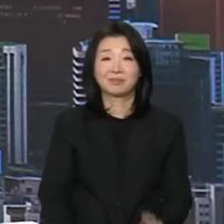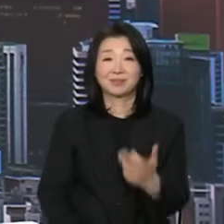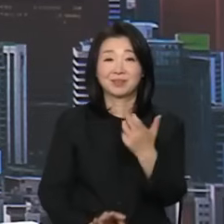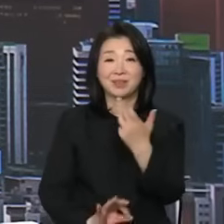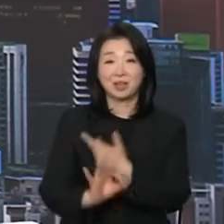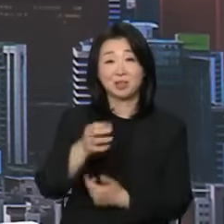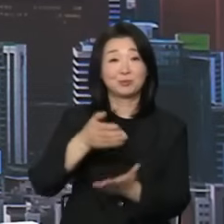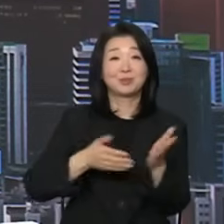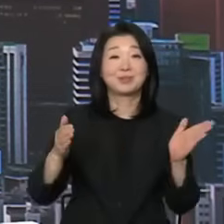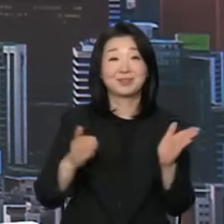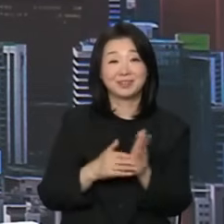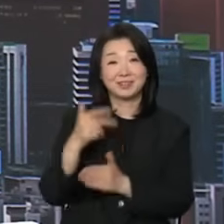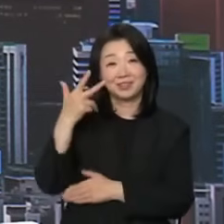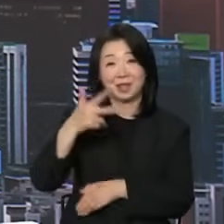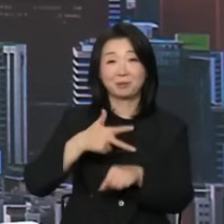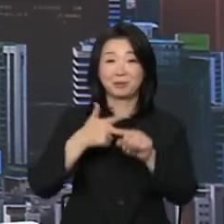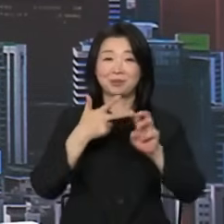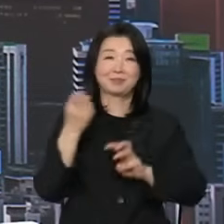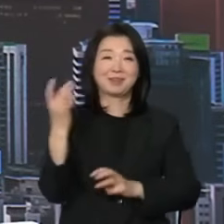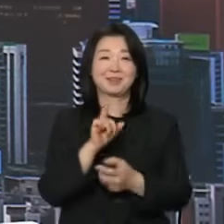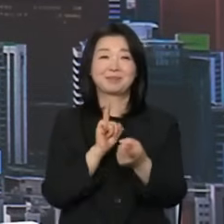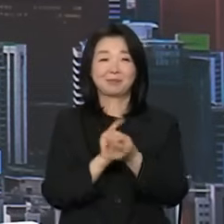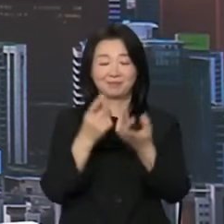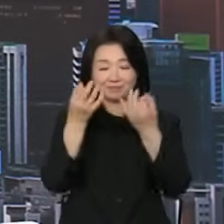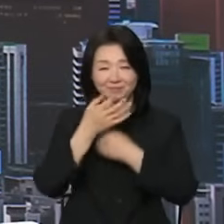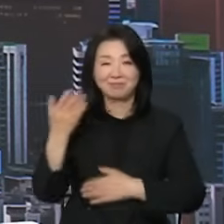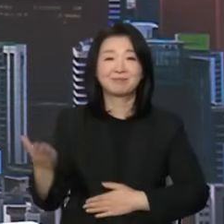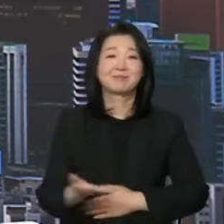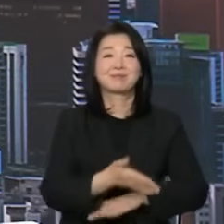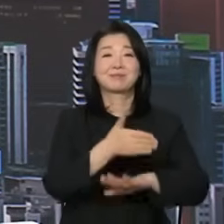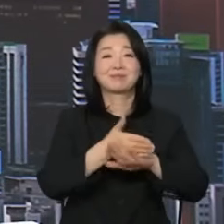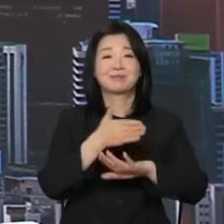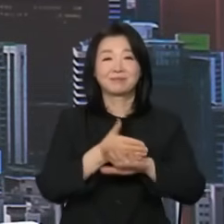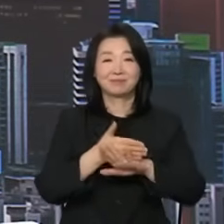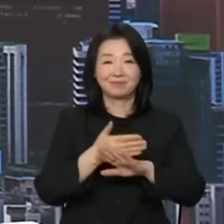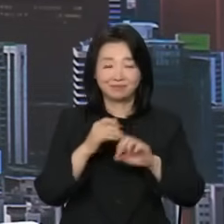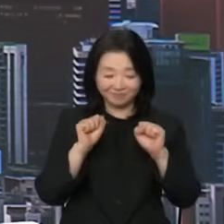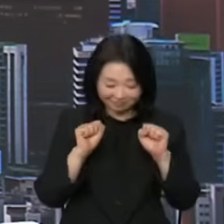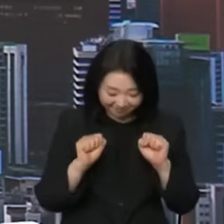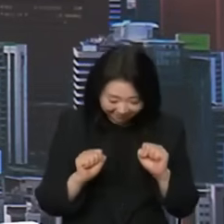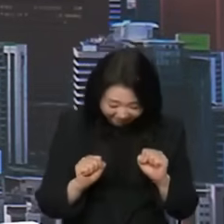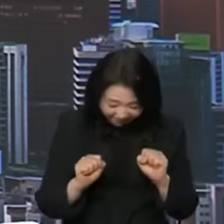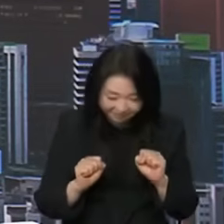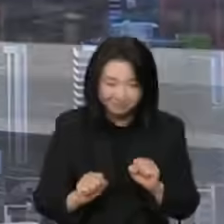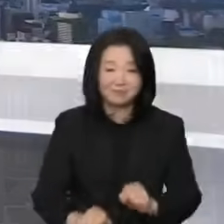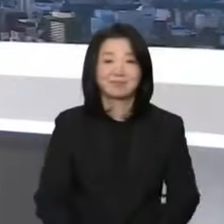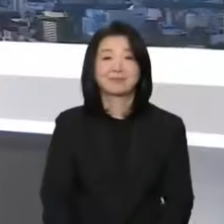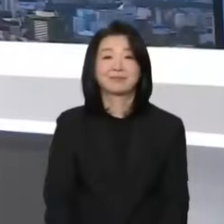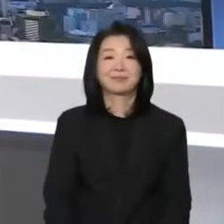JTBC 아침엔을 마칩니다. 다음 주도 7시 반에 아침을 열겠습니다. 시청해주셔서 감사합니다.